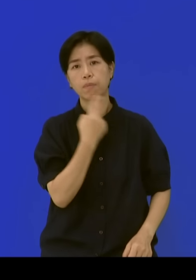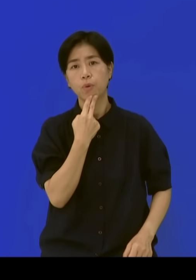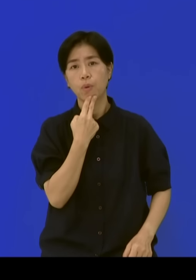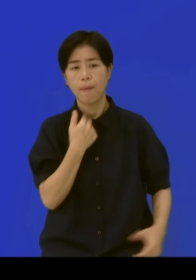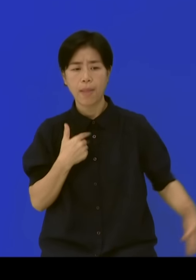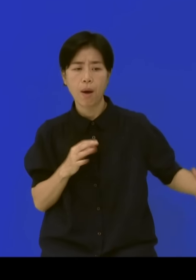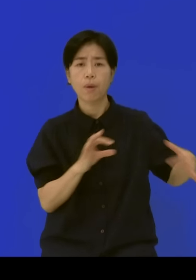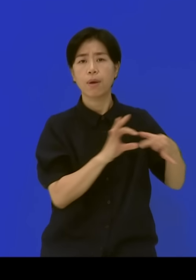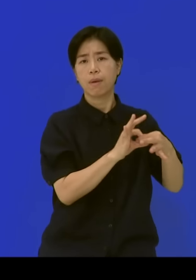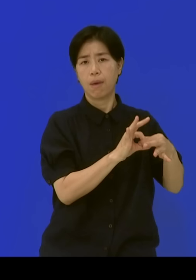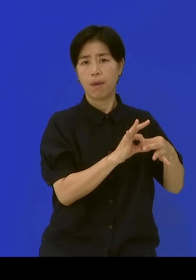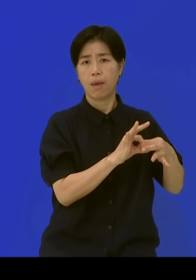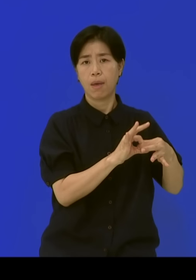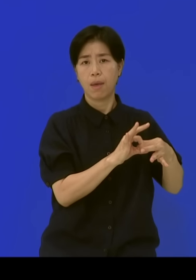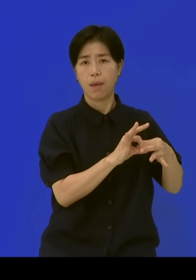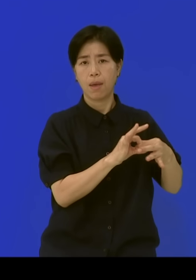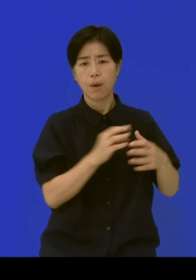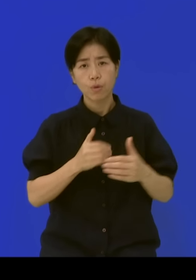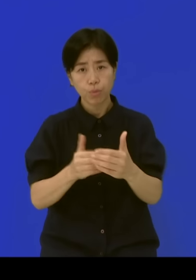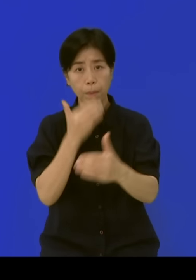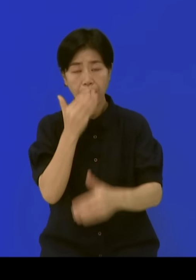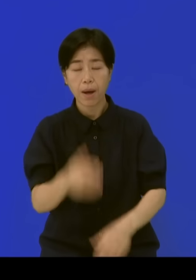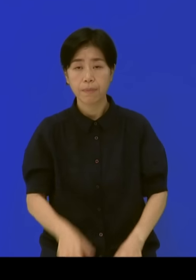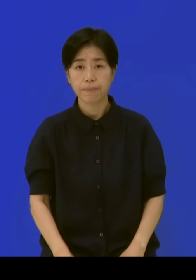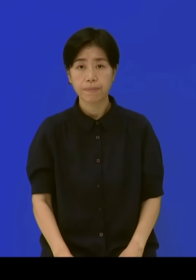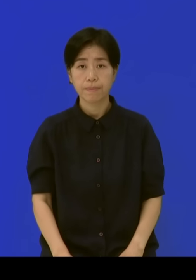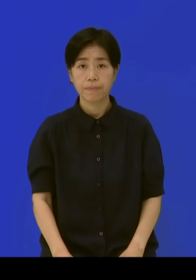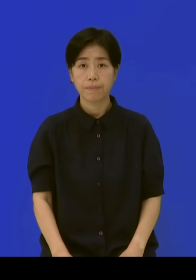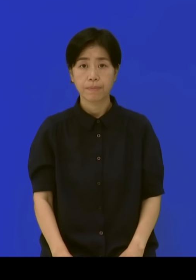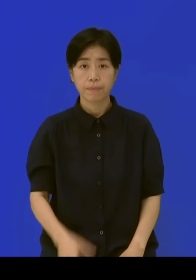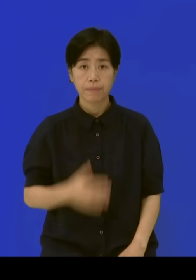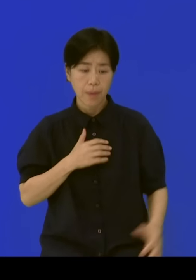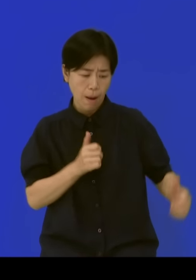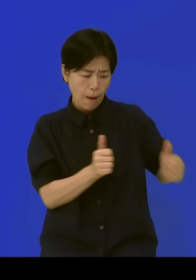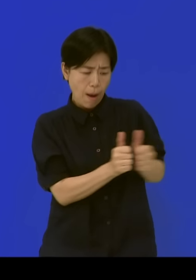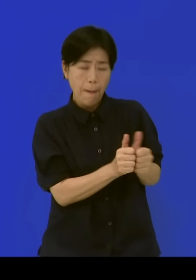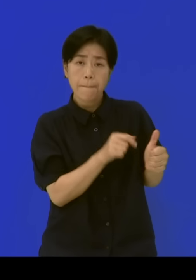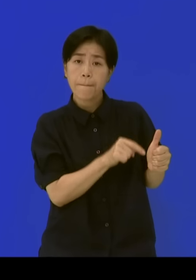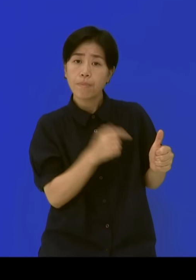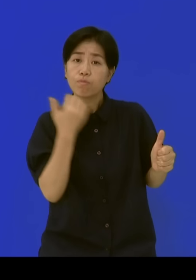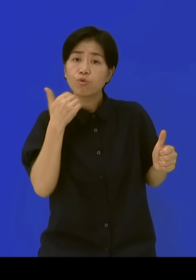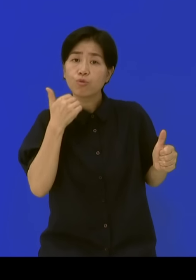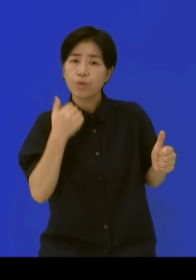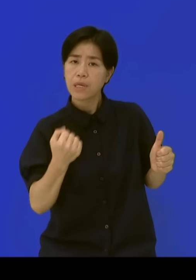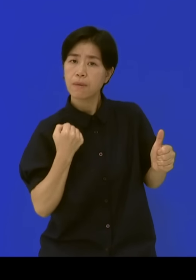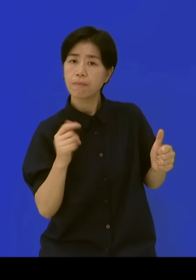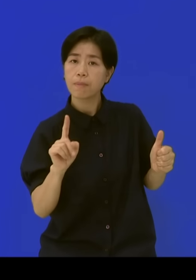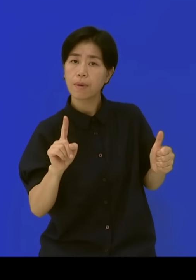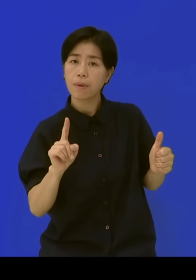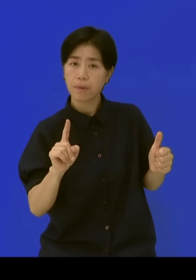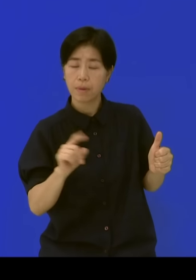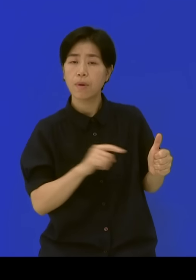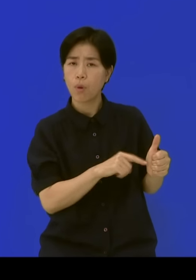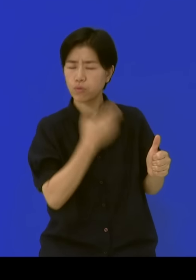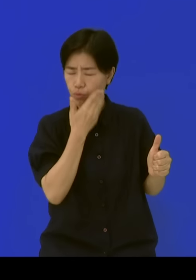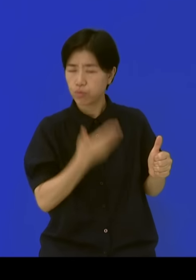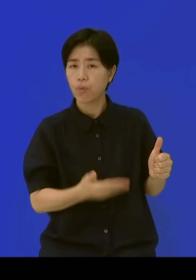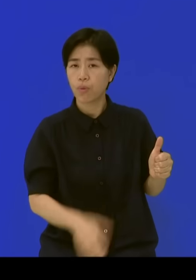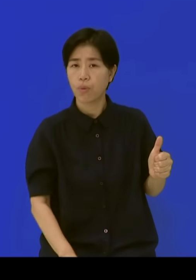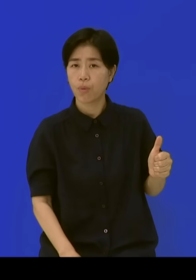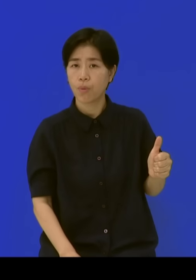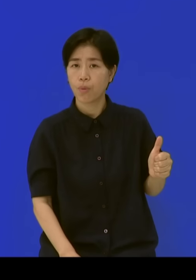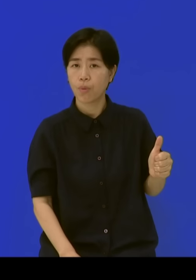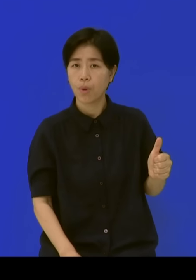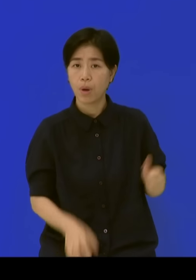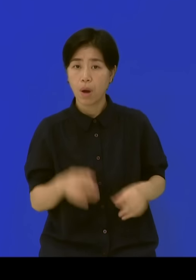관계를 유지하는 것이다 라고 대답하세요. 그 옆에 있는 누군가가 나를 좌절시킨 무언가에 대해서 전혀 압도당하지 않으면 나는 그 사람과